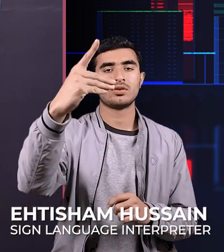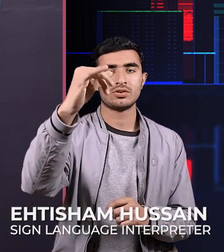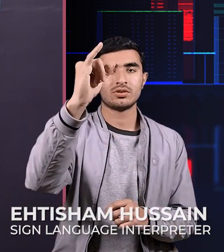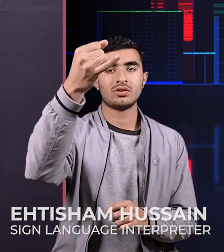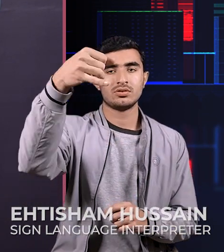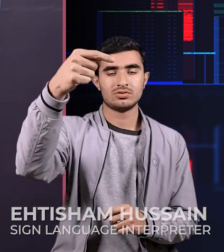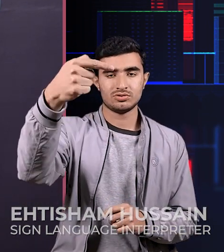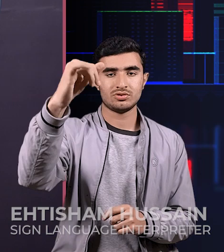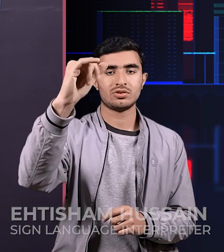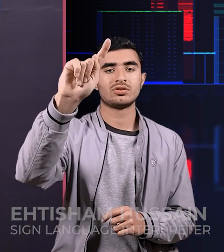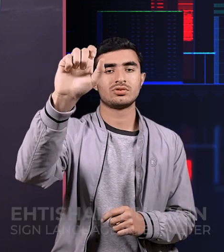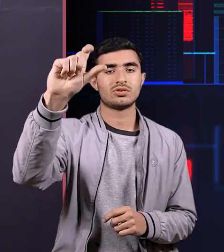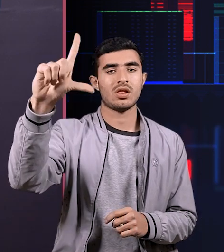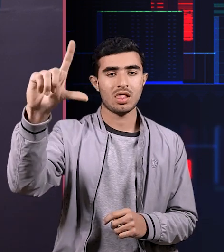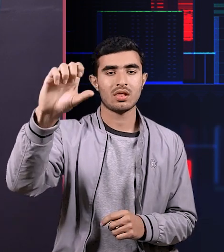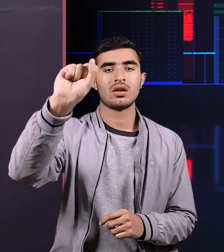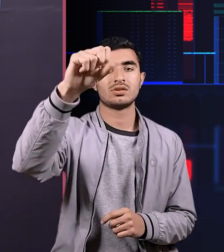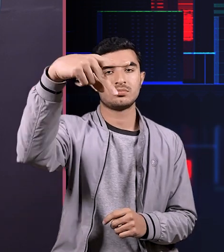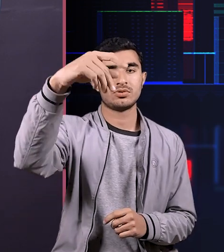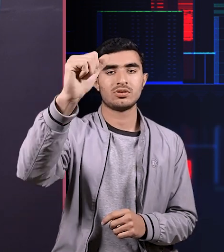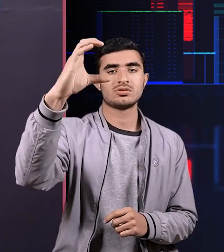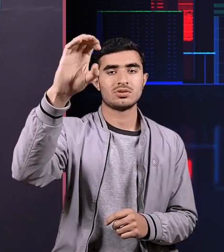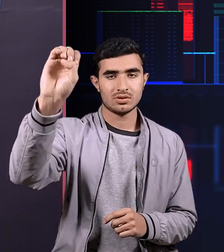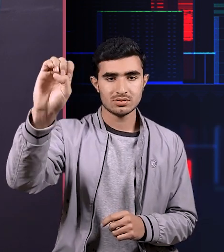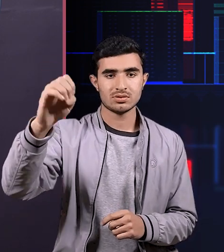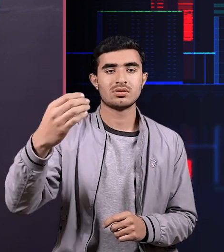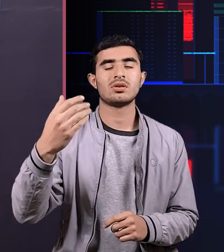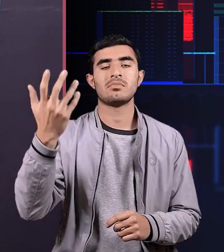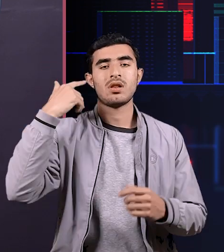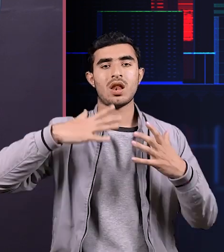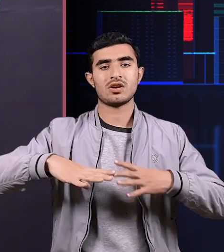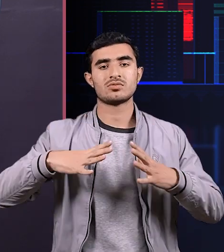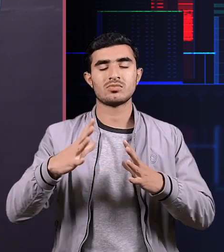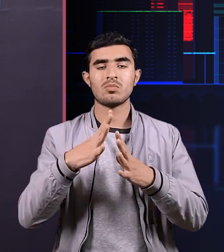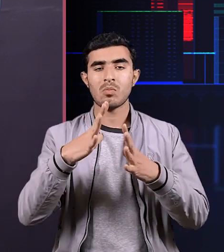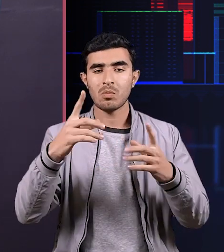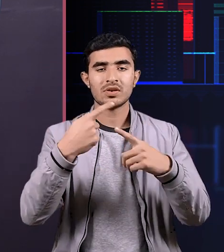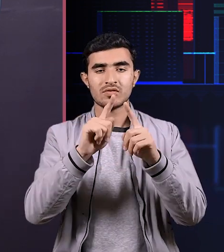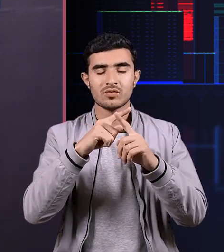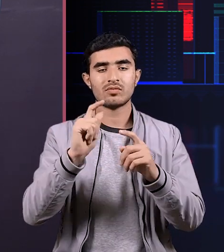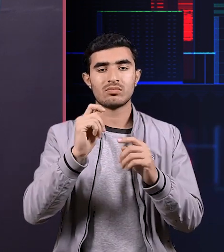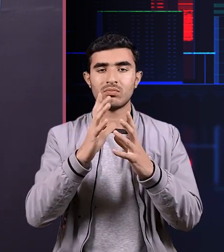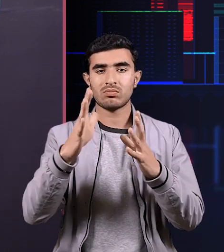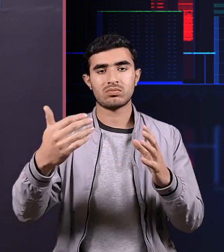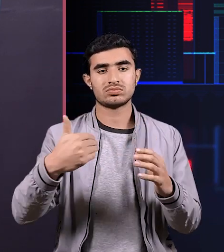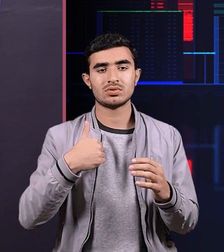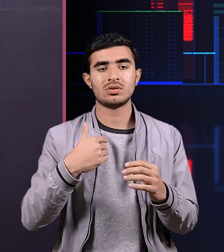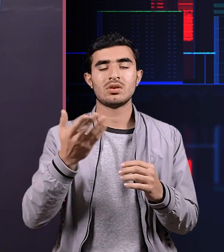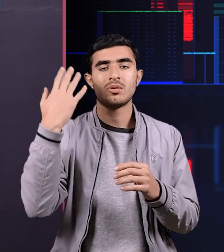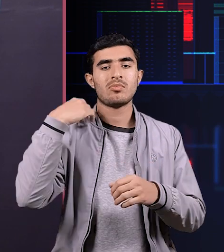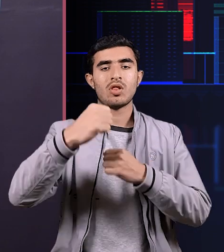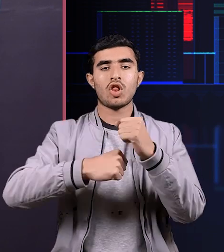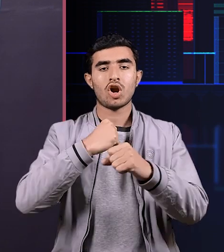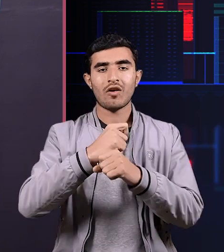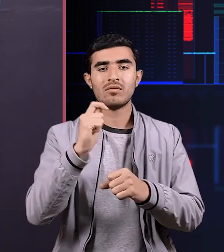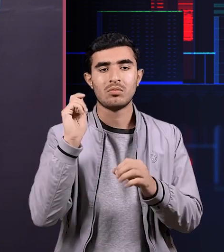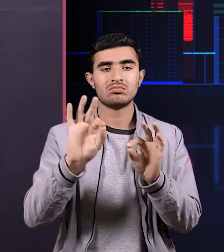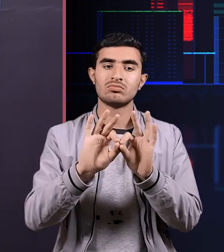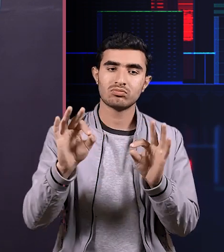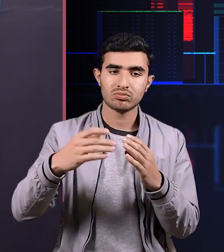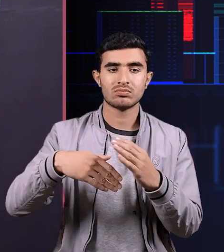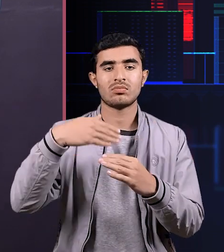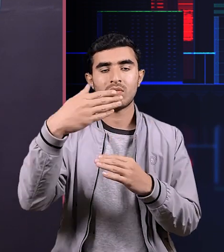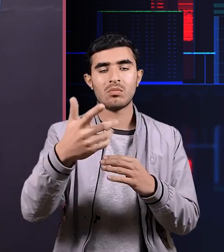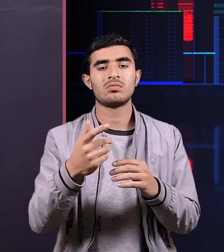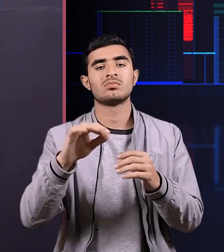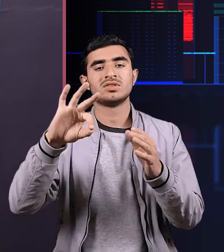मैंने गवर्नमेंट ऑफ पाकिस्तान में काम किया है, मैंने टेक्सटाइल इंडस्ट्री में काम किया है, फिर थोड़ा पिवट किया और टेक्नोलॉजी की स्पेस में काम किया। मैंने